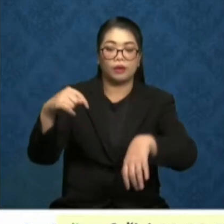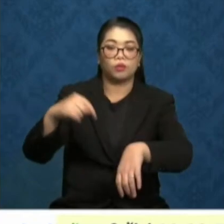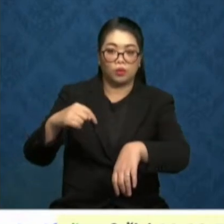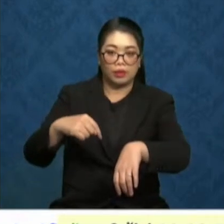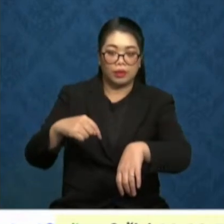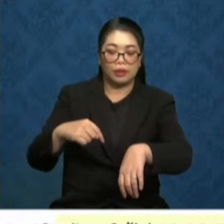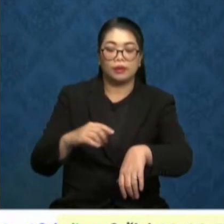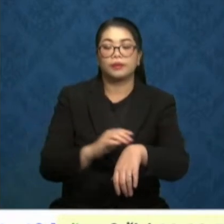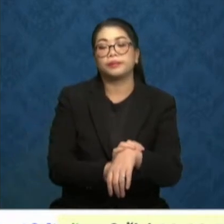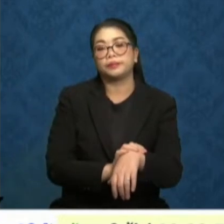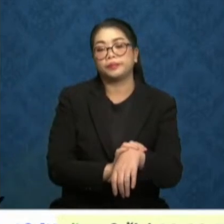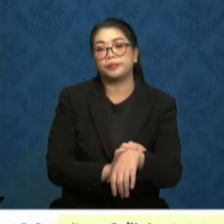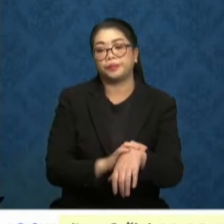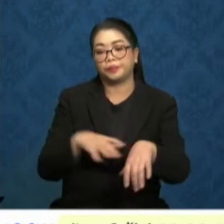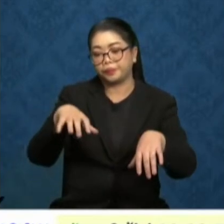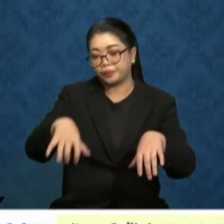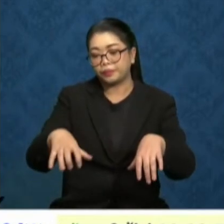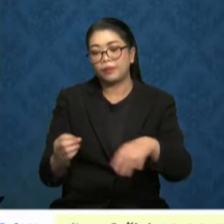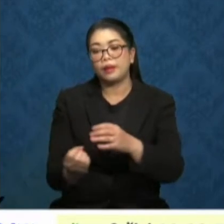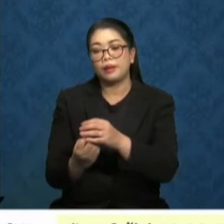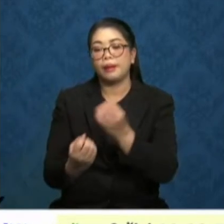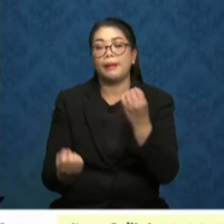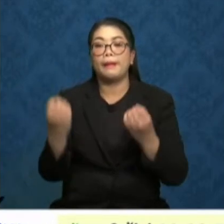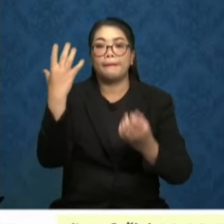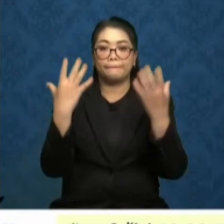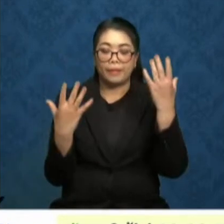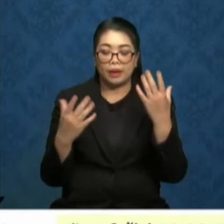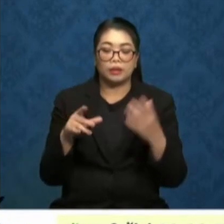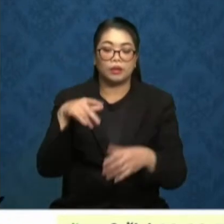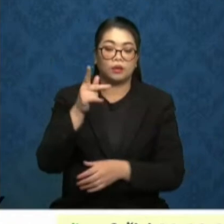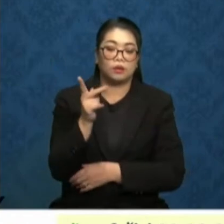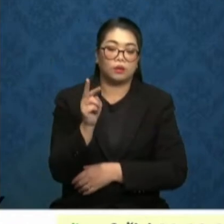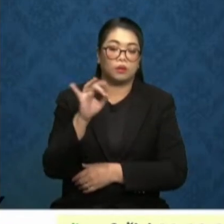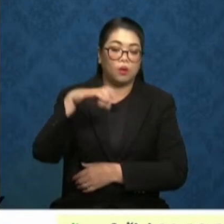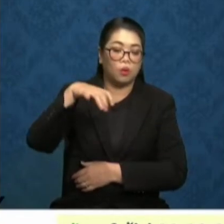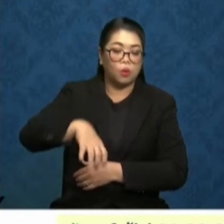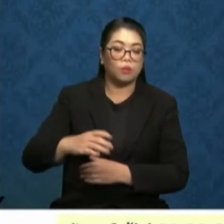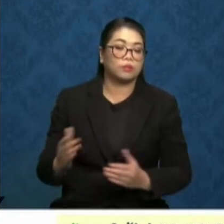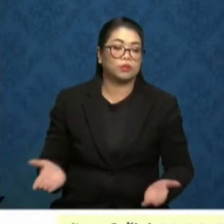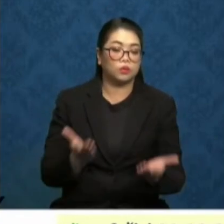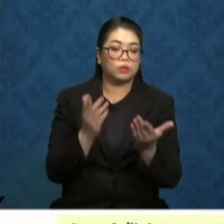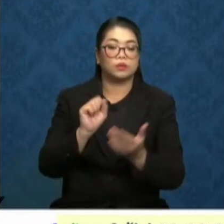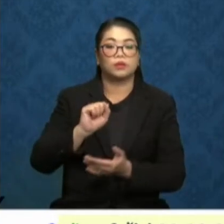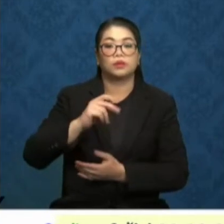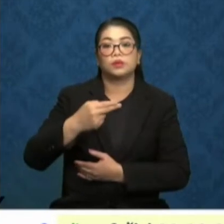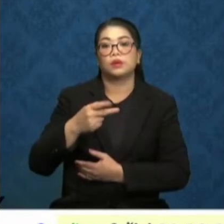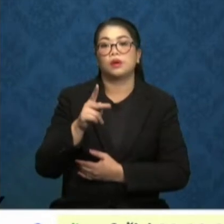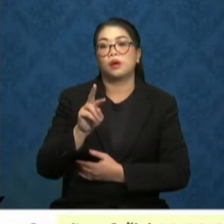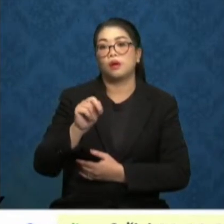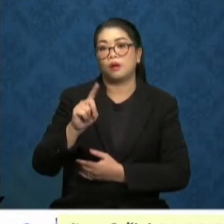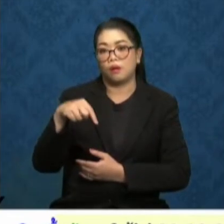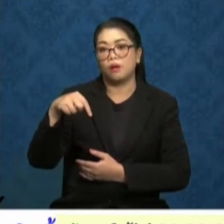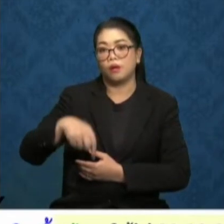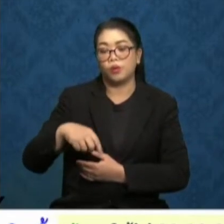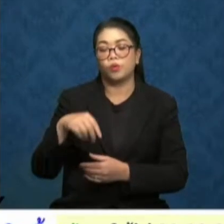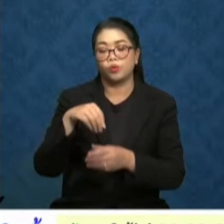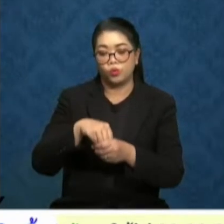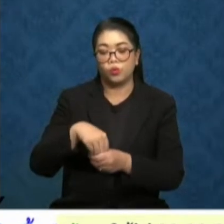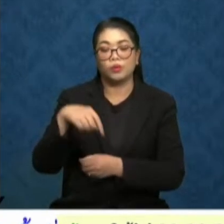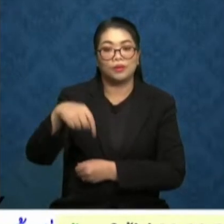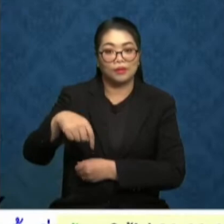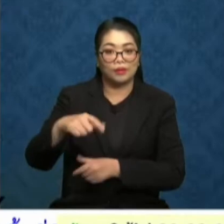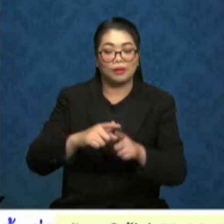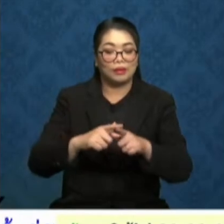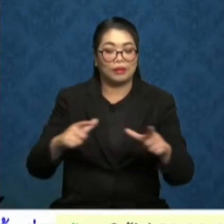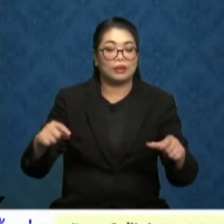าติะป่าเสริมโซม ที่คมส่เสรมสากกร ได้ดูแลพื้นที่ในเขตป่าสงวนเสริมโซมแหงน